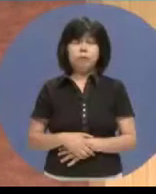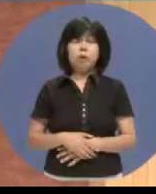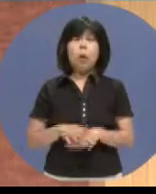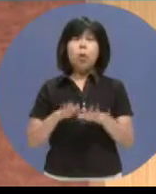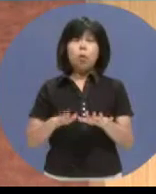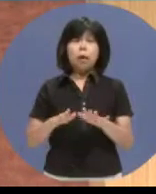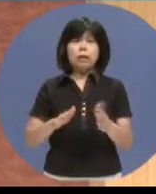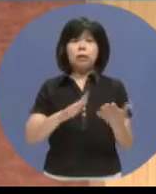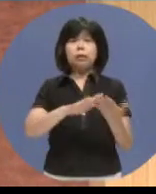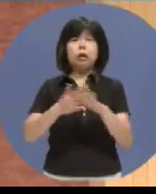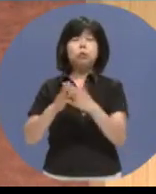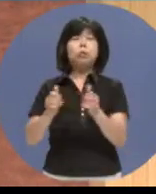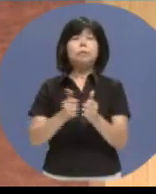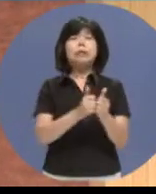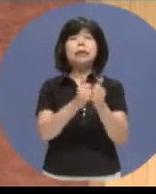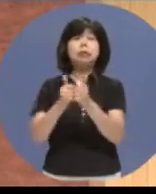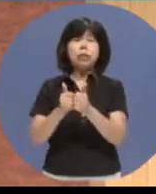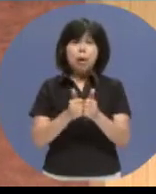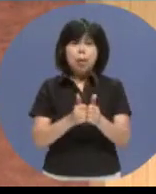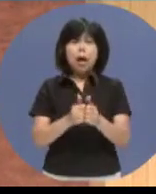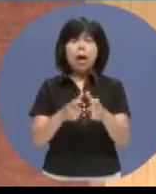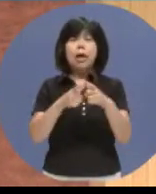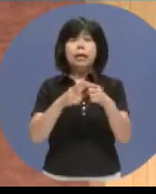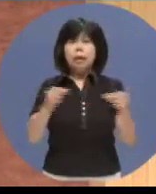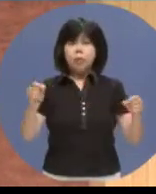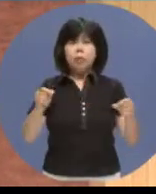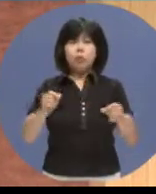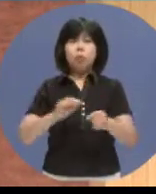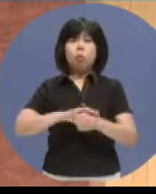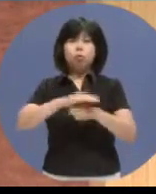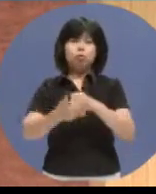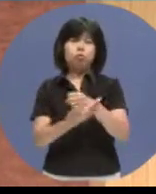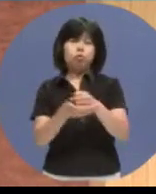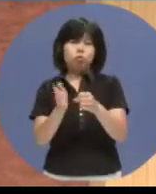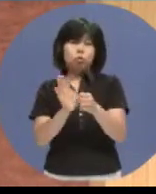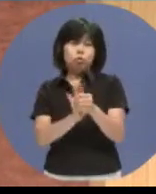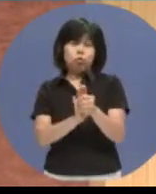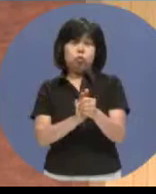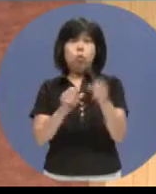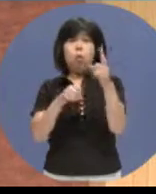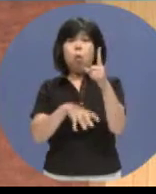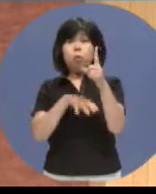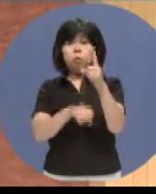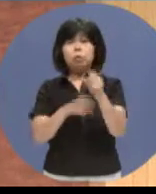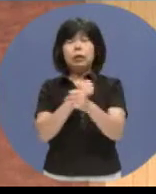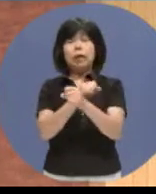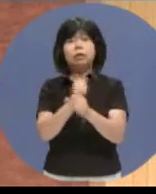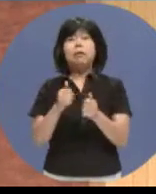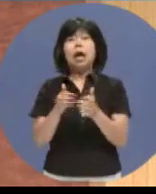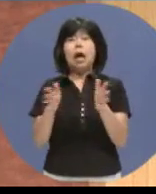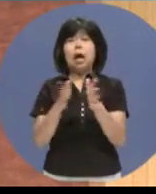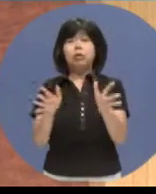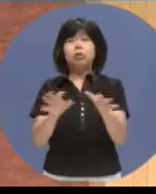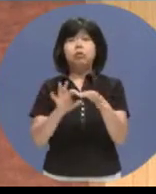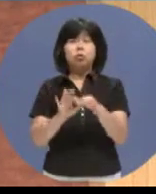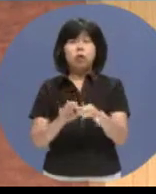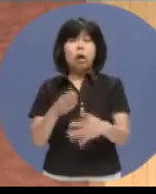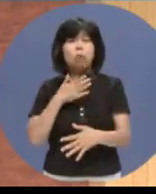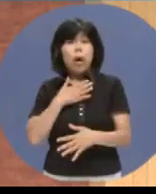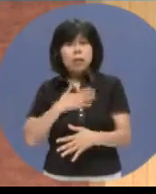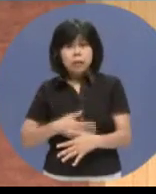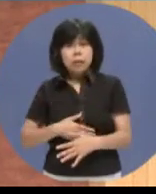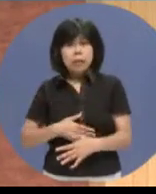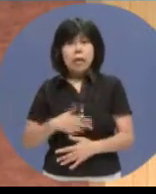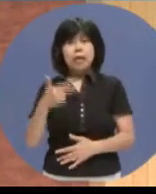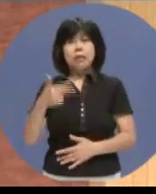今回のタウンミーティングでは、日本の宇宙航空研究開発の一端に触れることができるとあって、